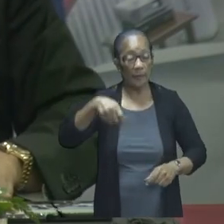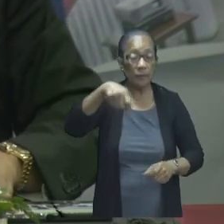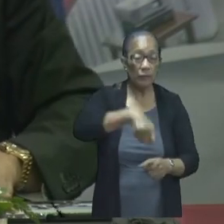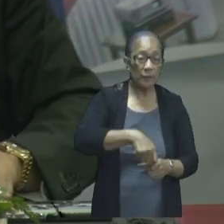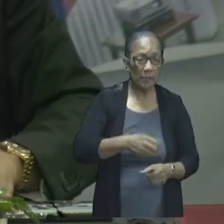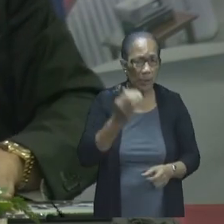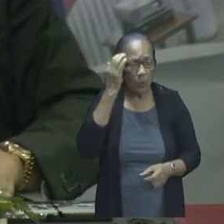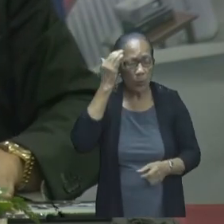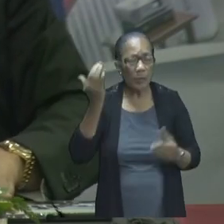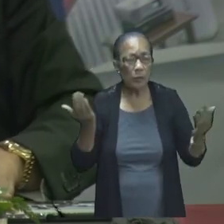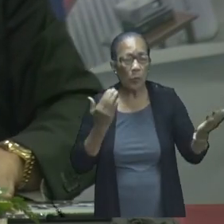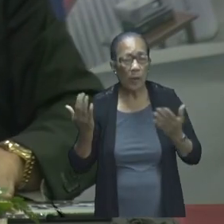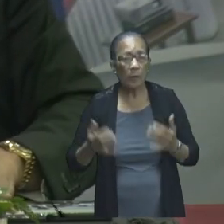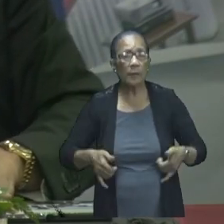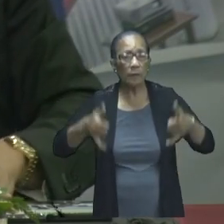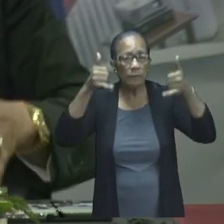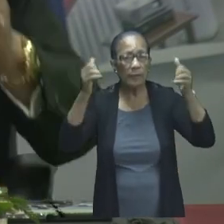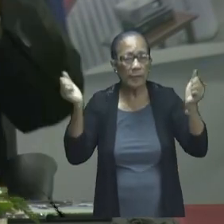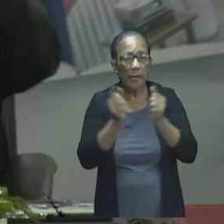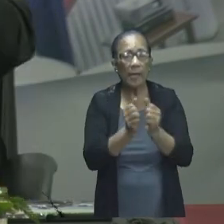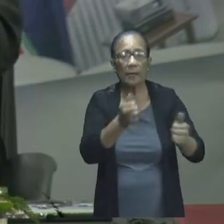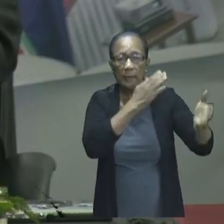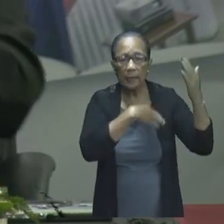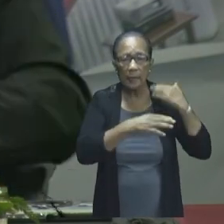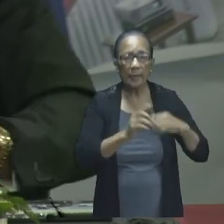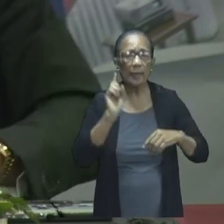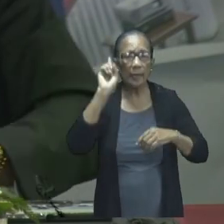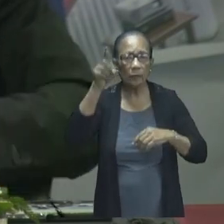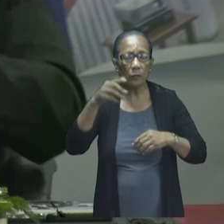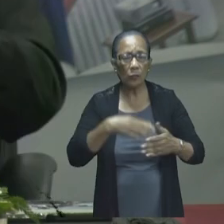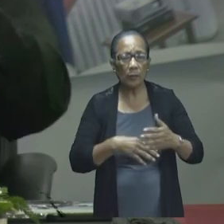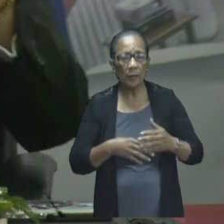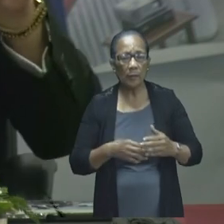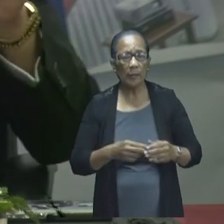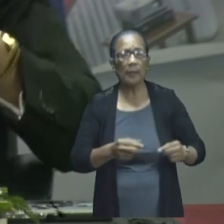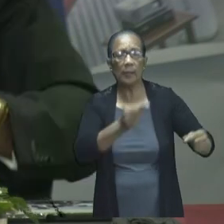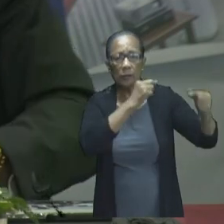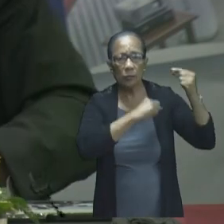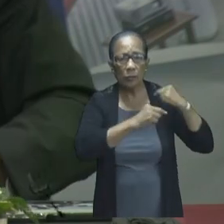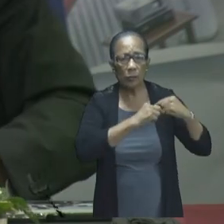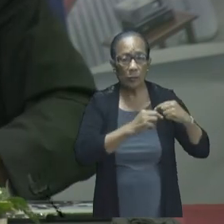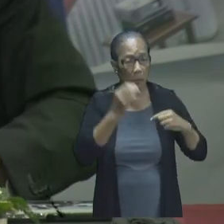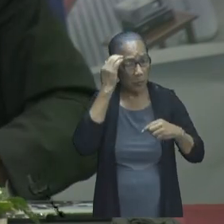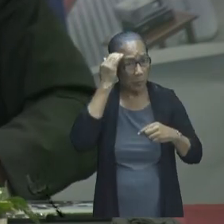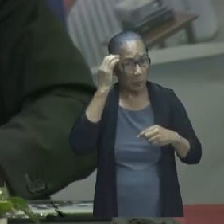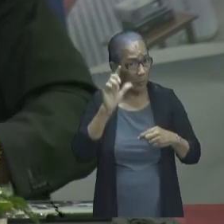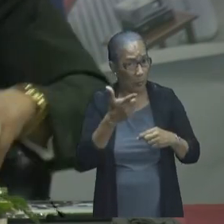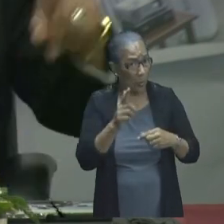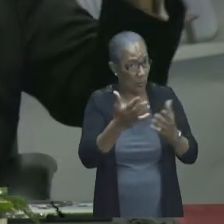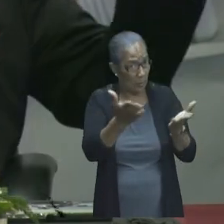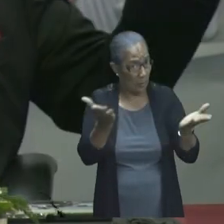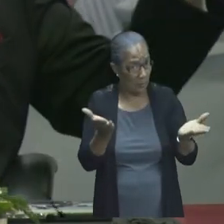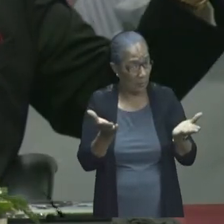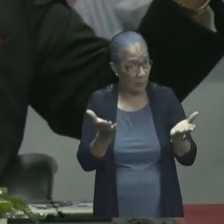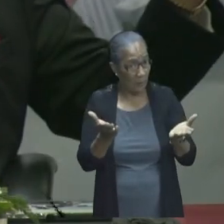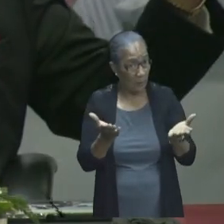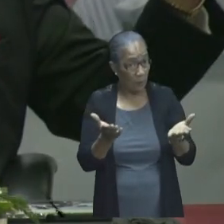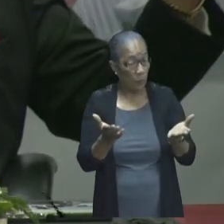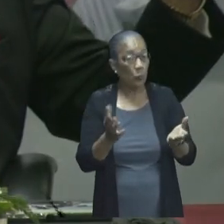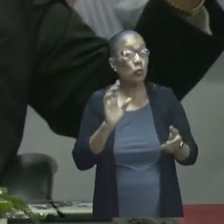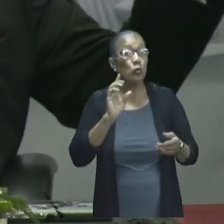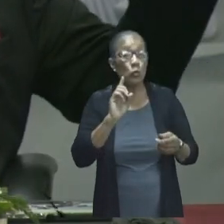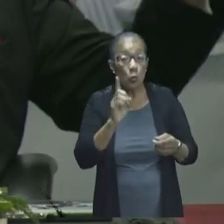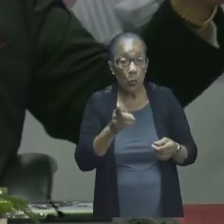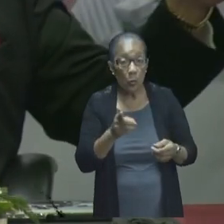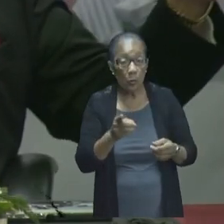zoveel jaren geleden ga nu terug in de historie boeken maar de jongens op de toori dat morgen was coronie